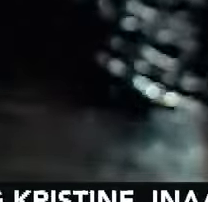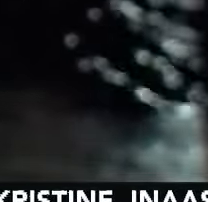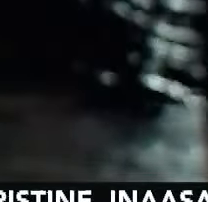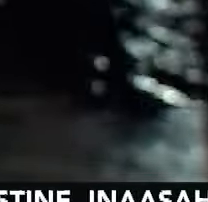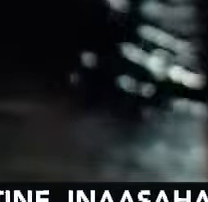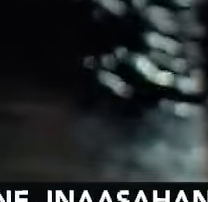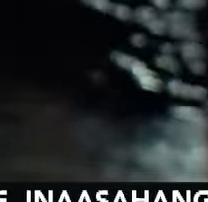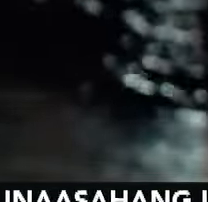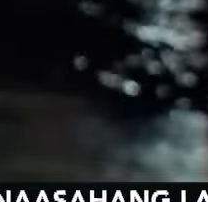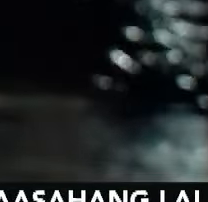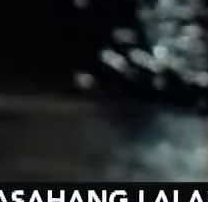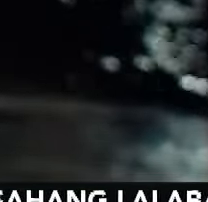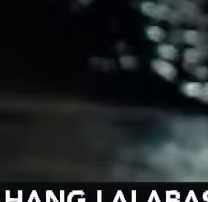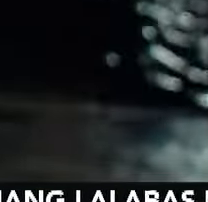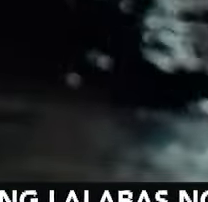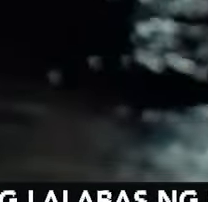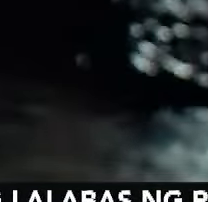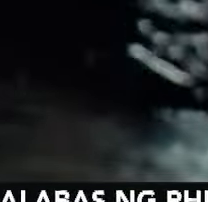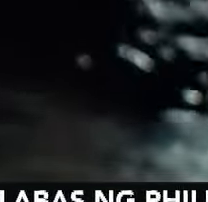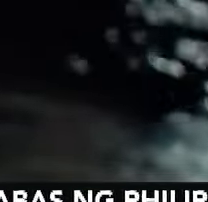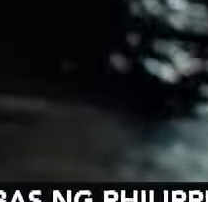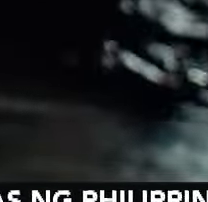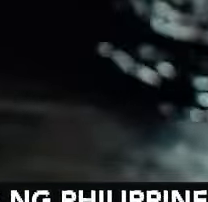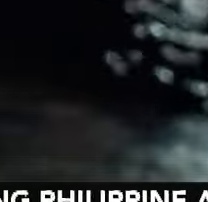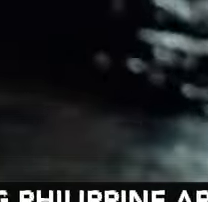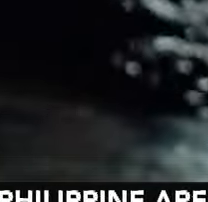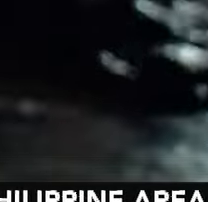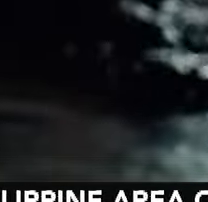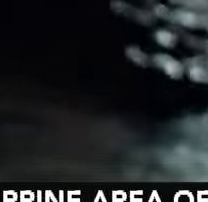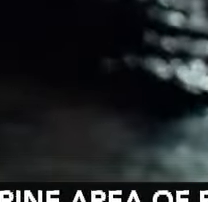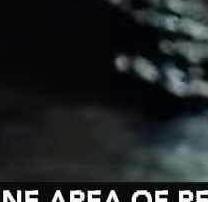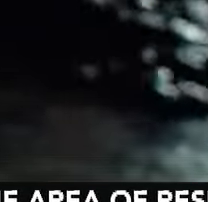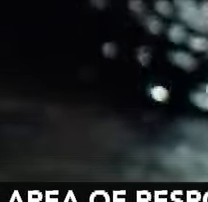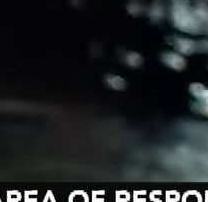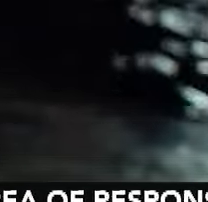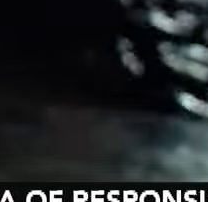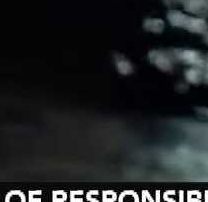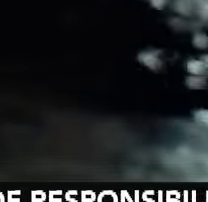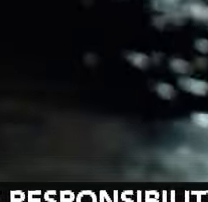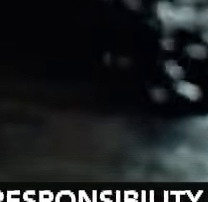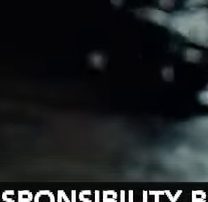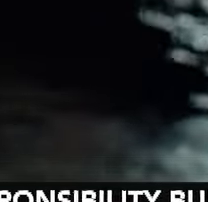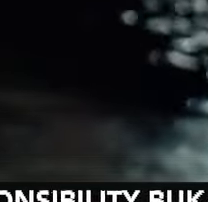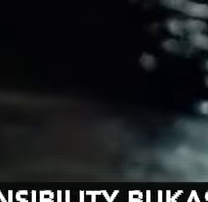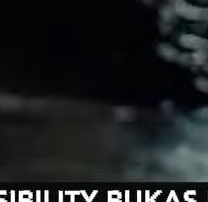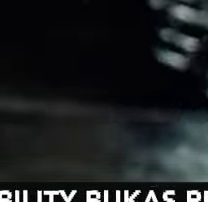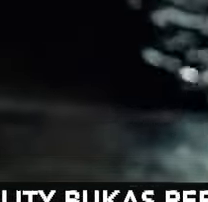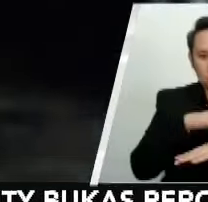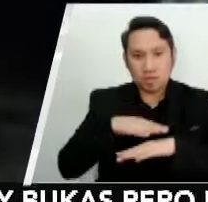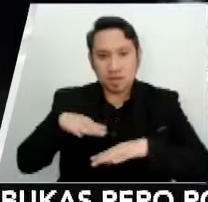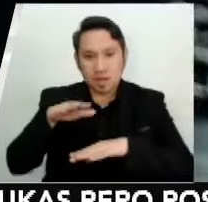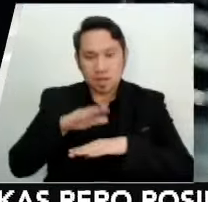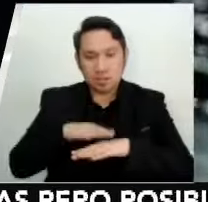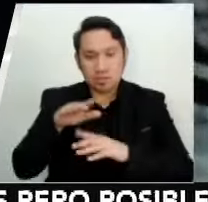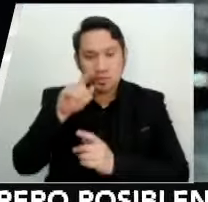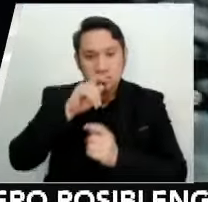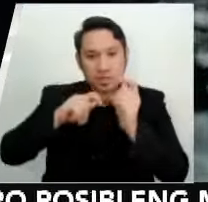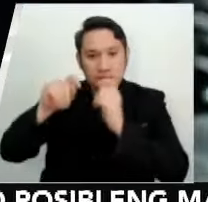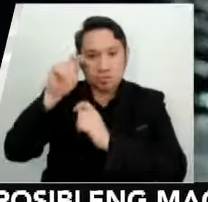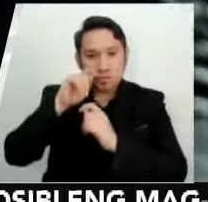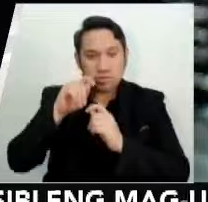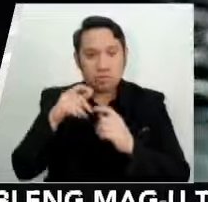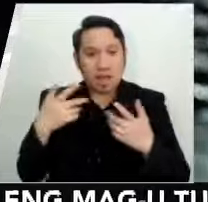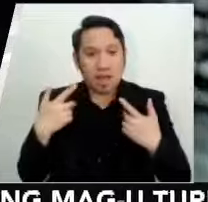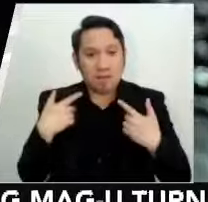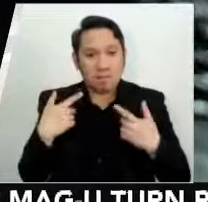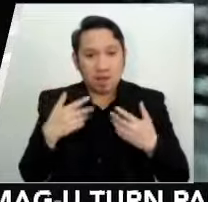22 barangay sa Isabela ang nalubog sa baha kasunod ng paglandfall doon ng Bagyong Christine. May mga tulay at kalsadang hindi pa rin madaanan. Nakatutok